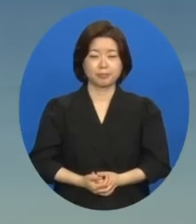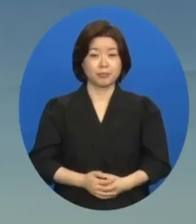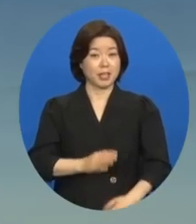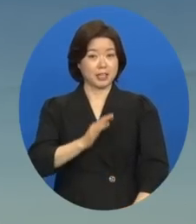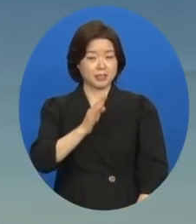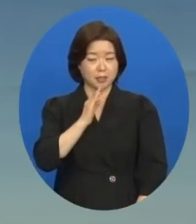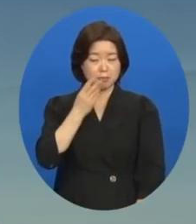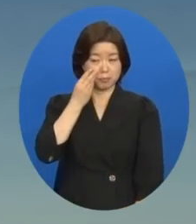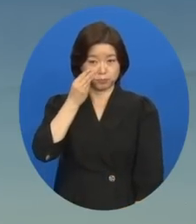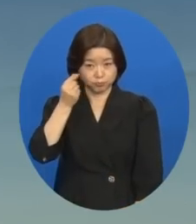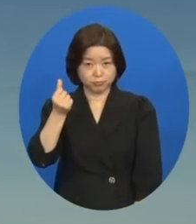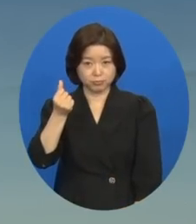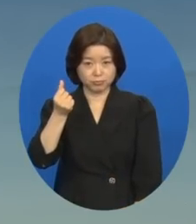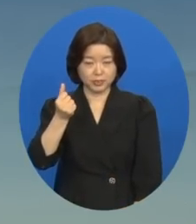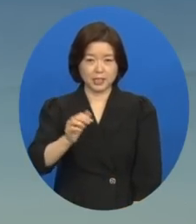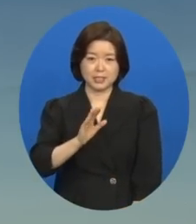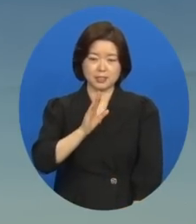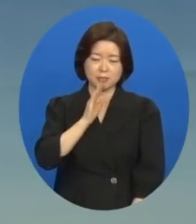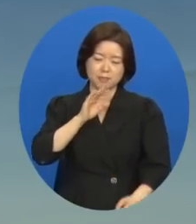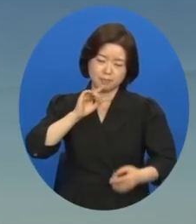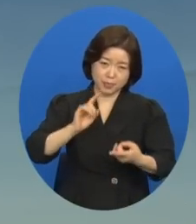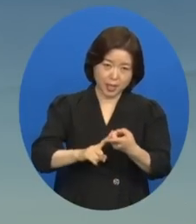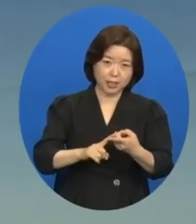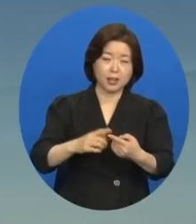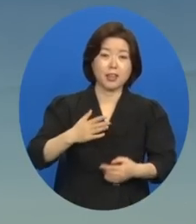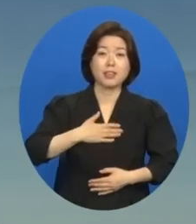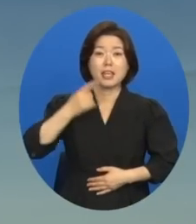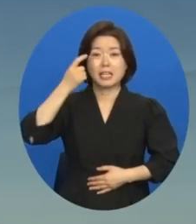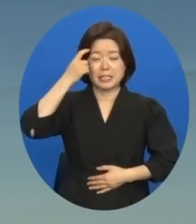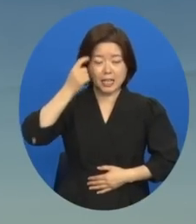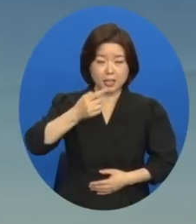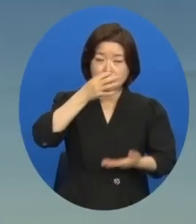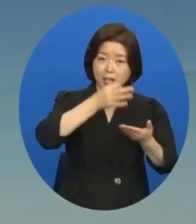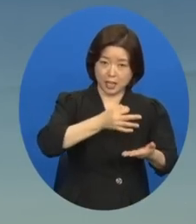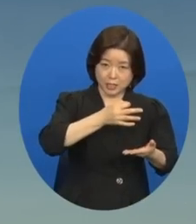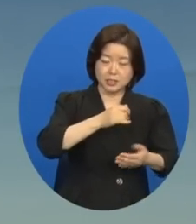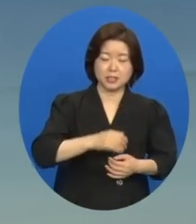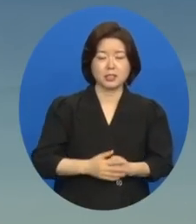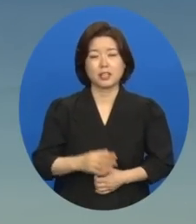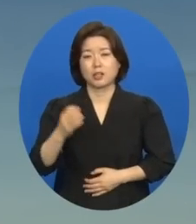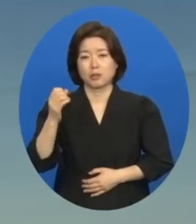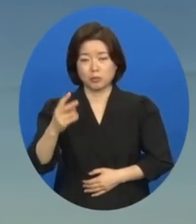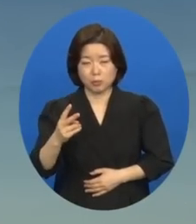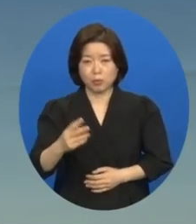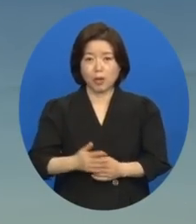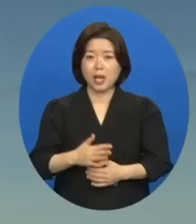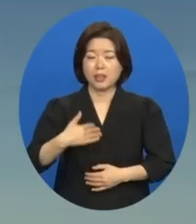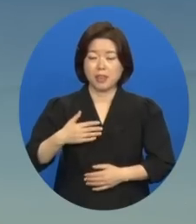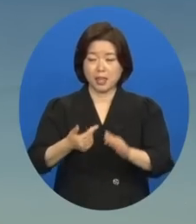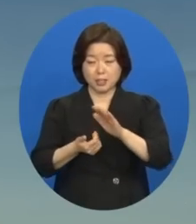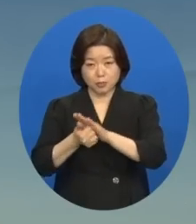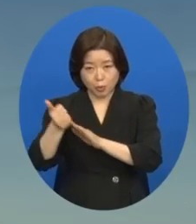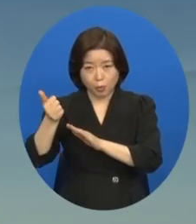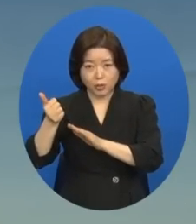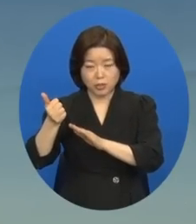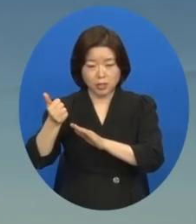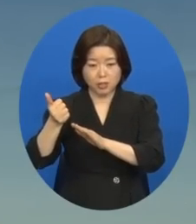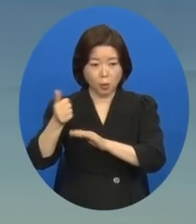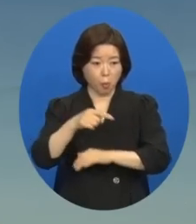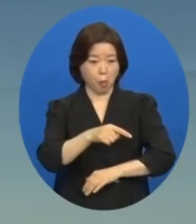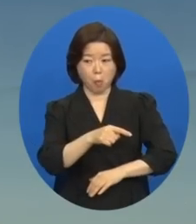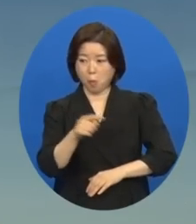너무나도 익숙하고 너무나도 당연한 우리의 생각과 가치, 그리고 우리의 소원이